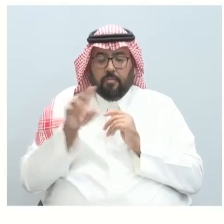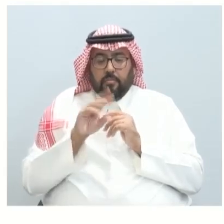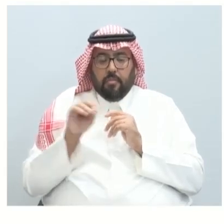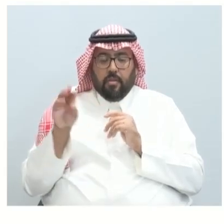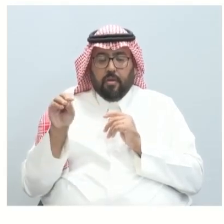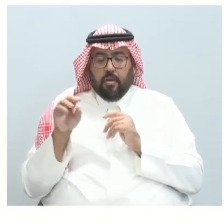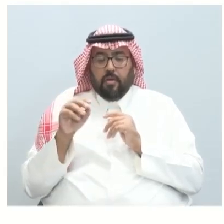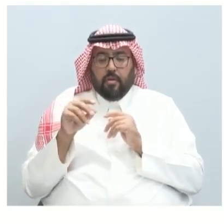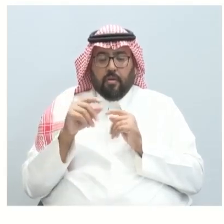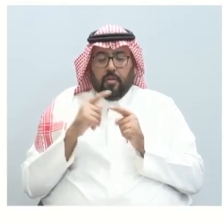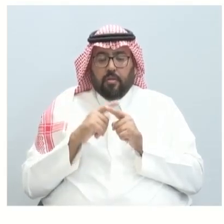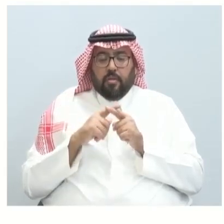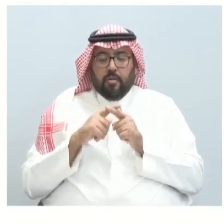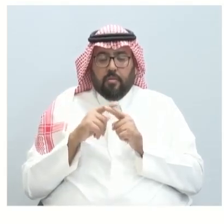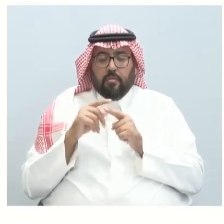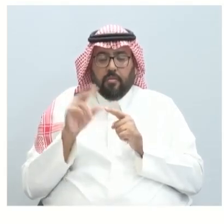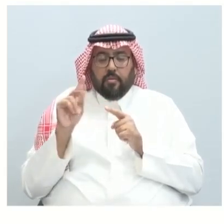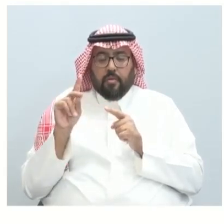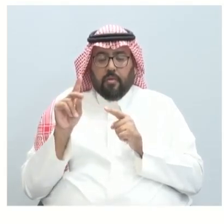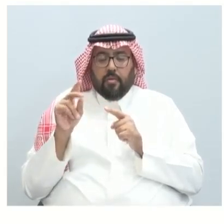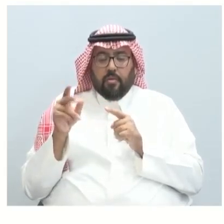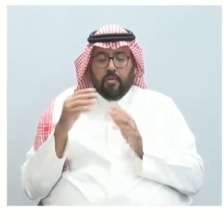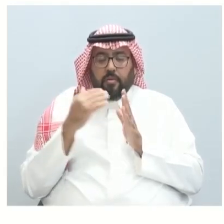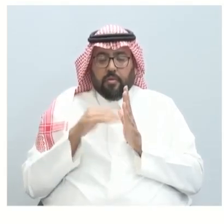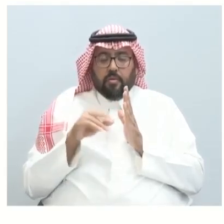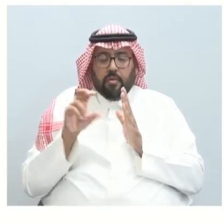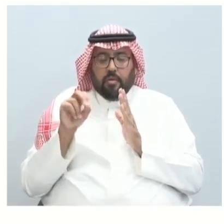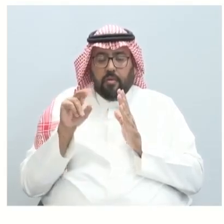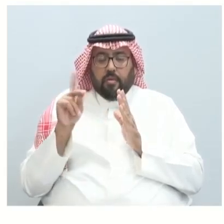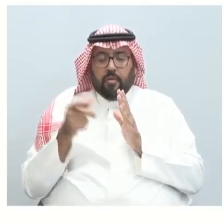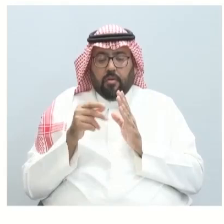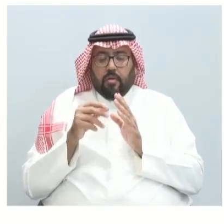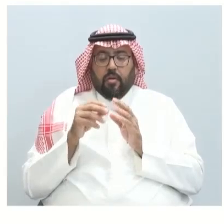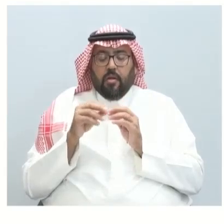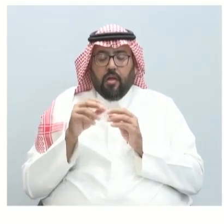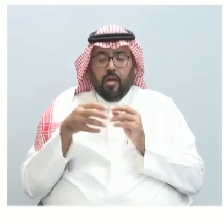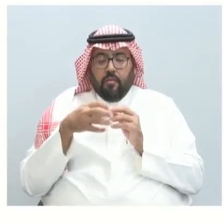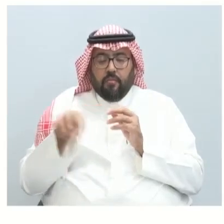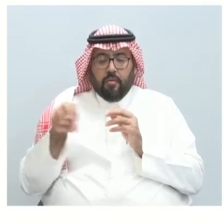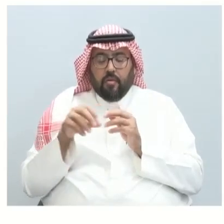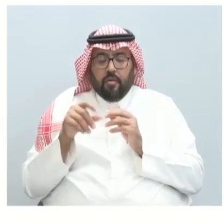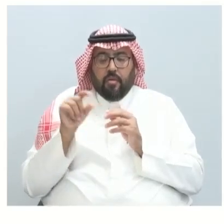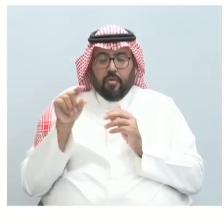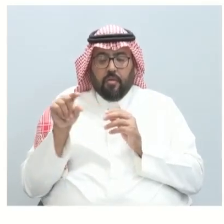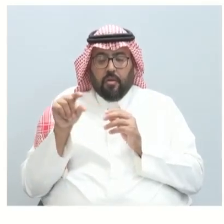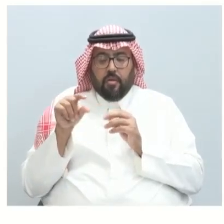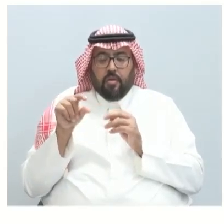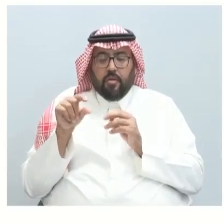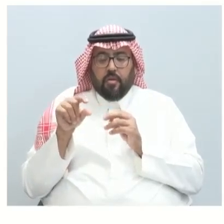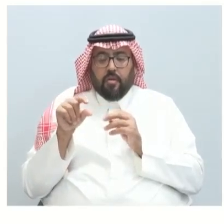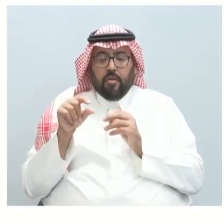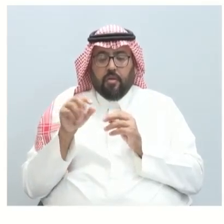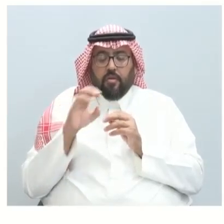حاصل ضرب طاء في نصف القطر لذا يكون الفرع دال او الاجابه دال